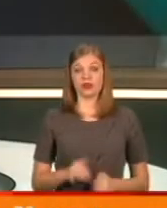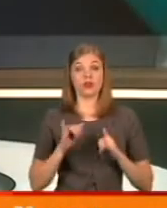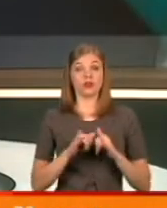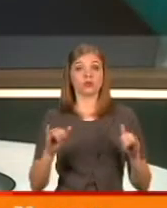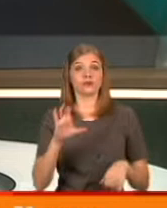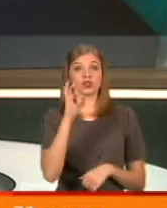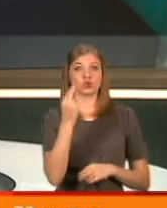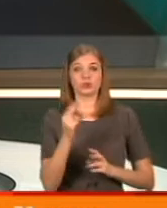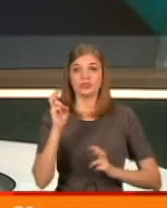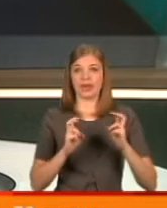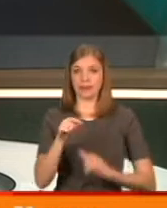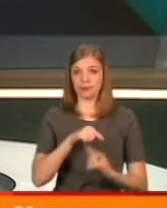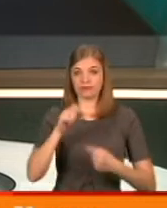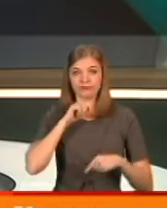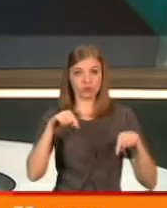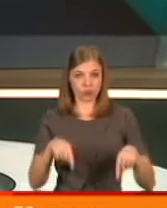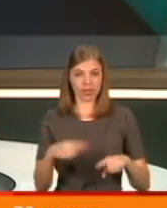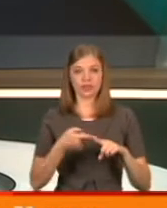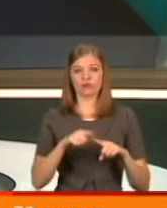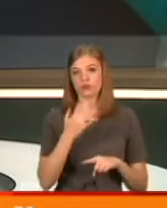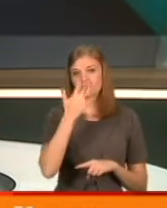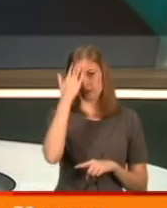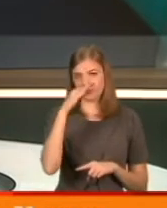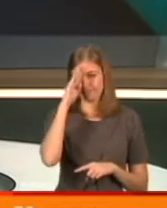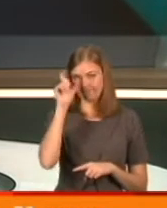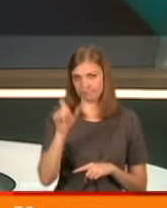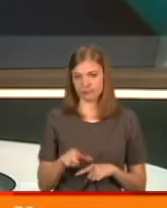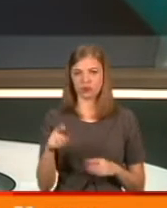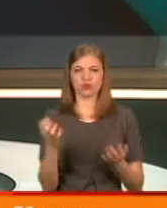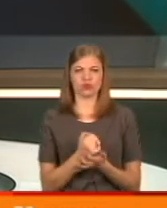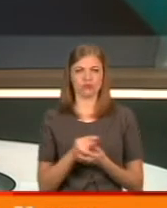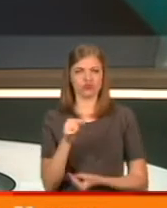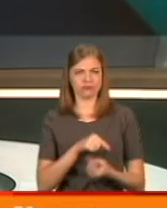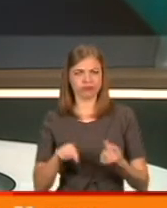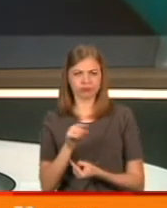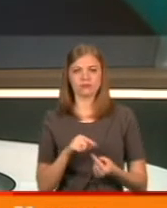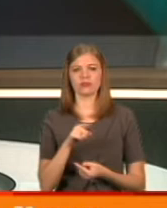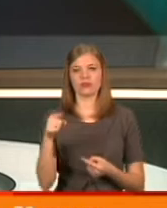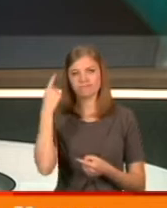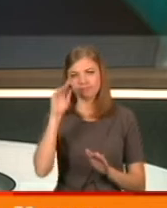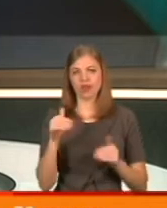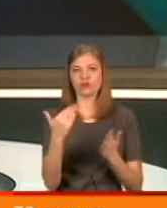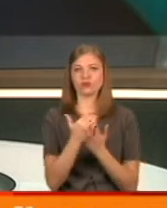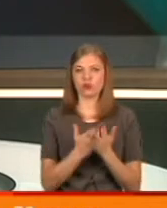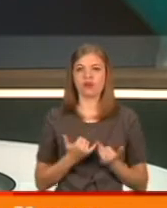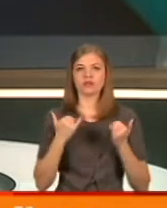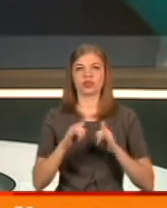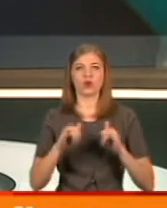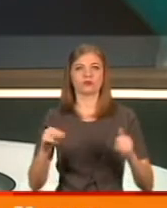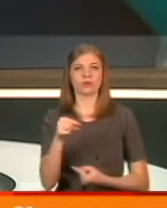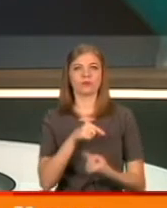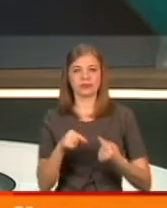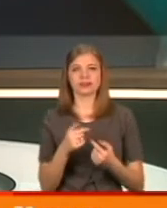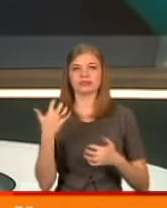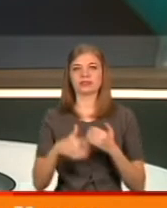Розвивати соціальне підприємництво в Україні. Про це мріє Олександр Славський. Успішний підприємець, автор програм для розбудови бізнесу